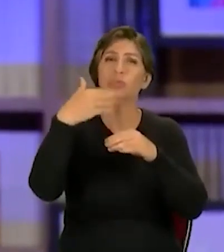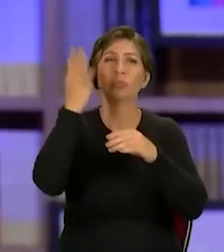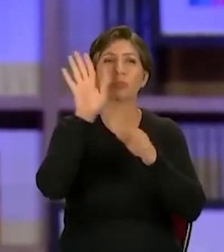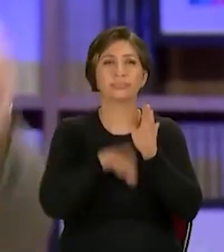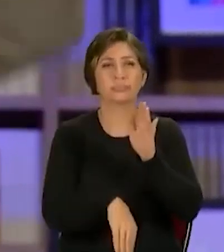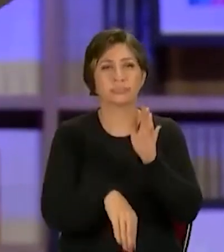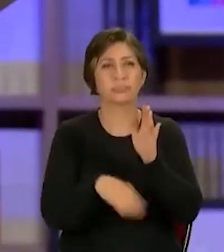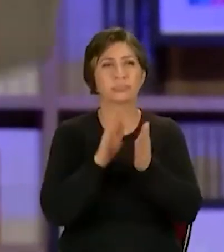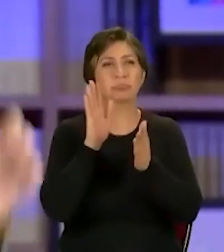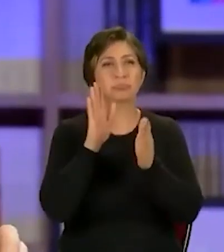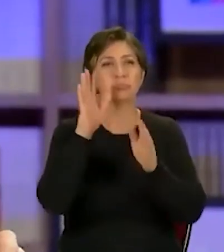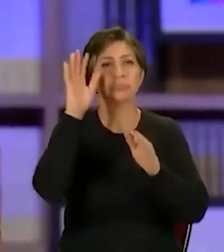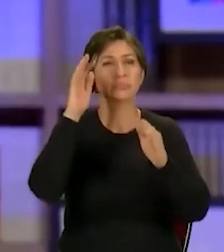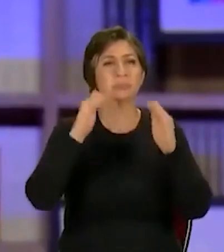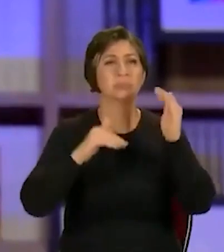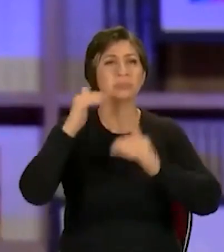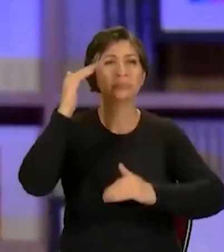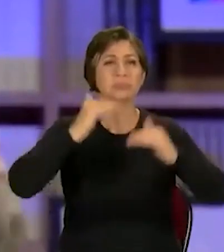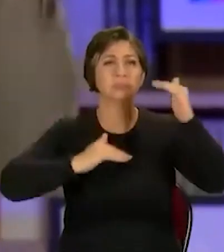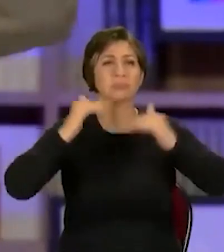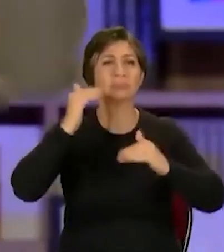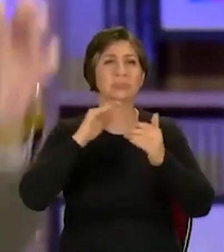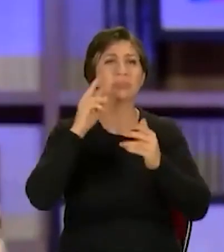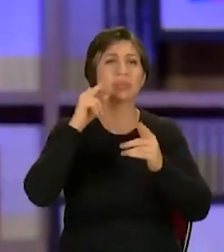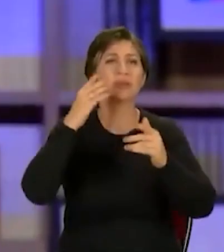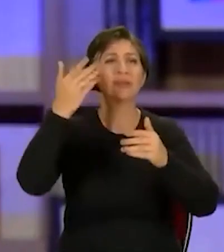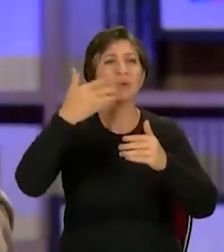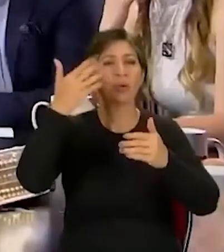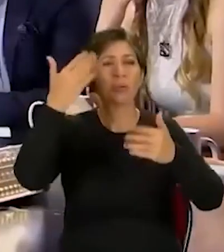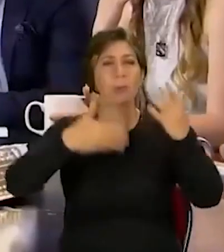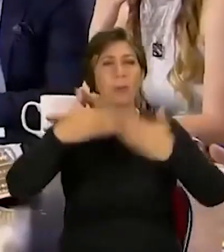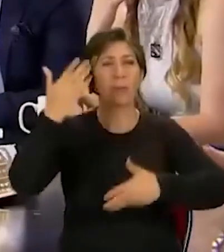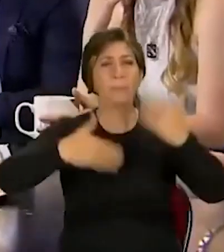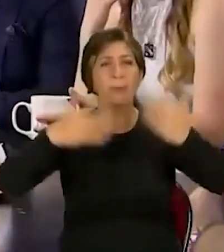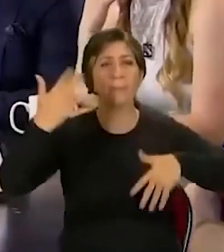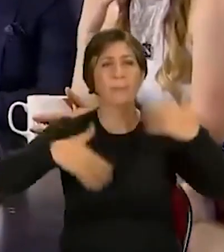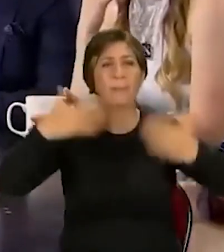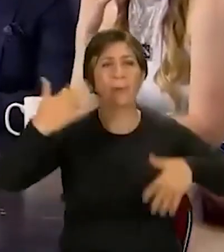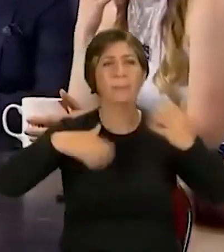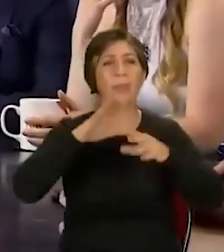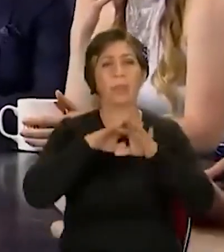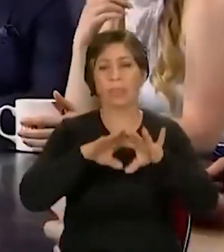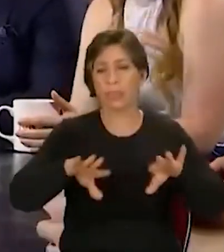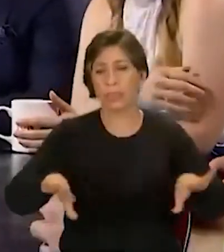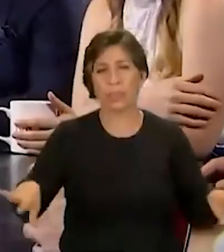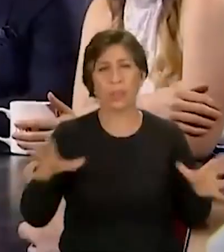Pufş gidiyor. Ekrandan çıkan kaydırdığımız şey gibi, video gibi. Pufş, pufş, pufş hani atıyoruz